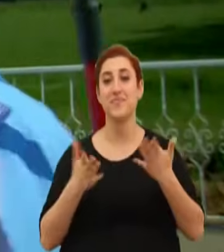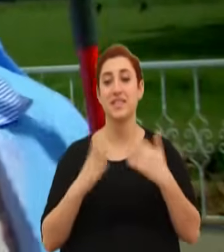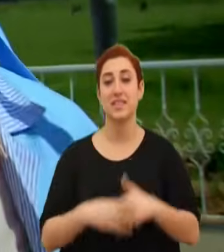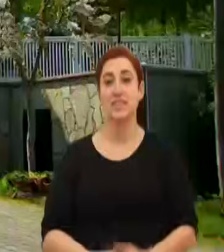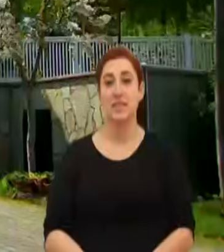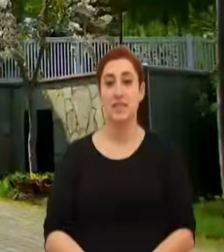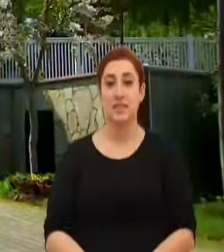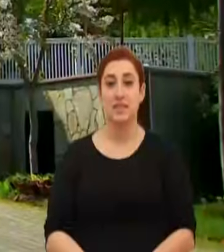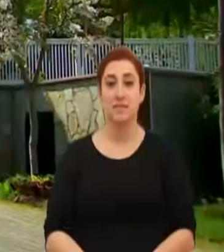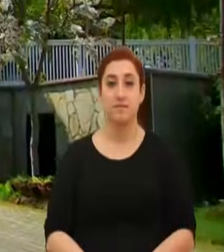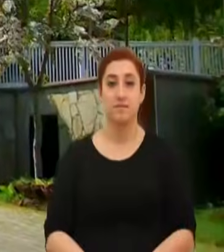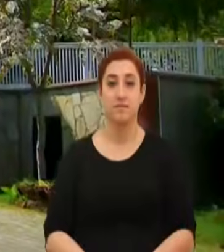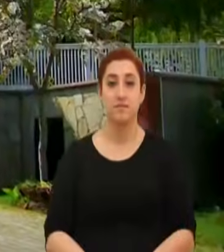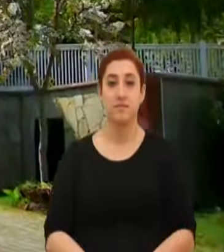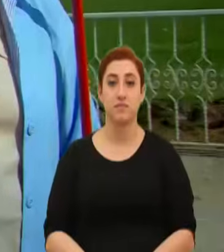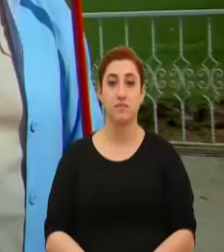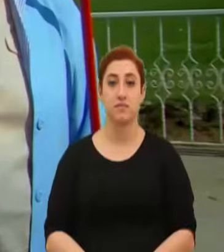Hay Allah.